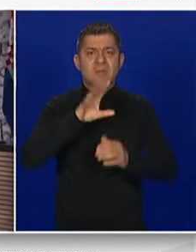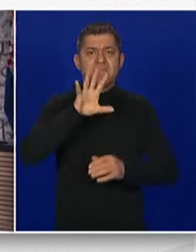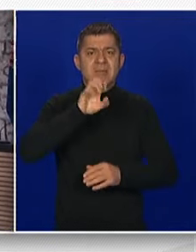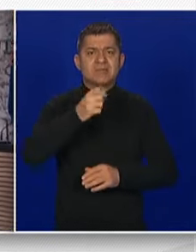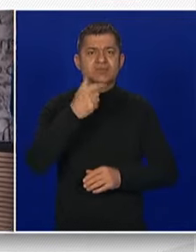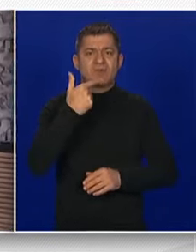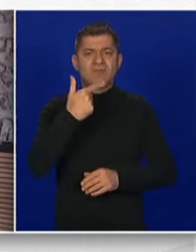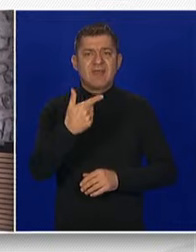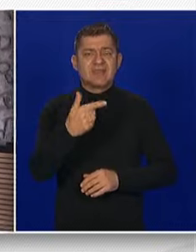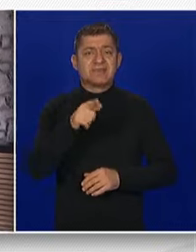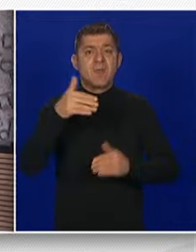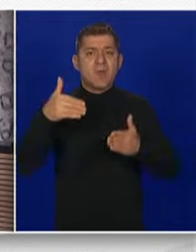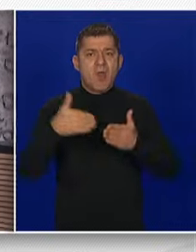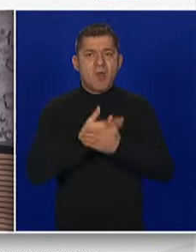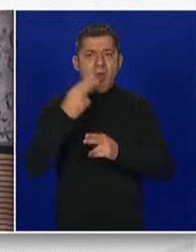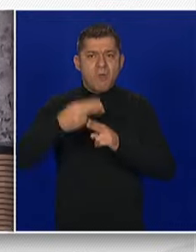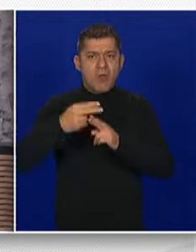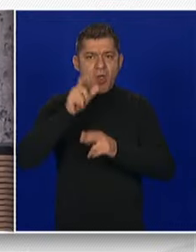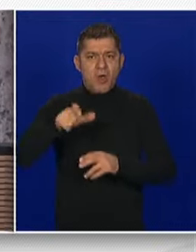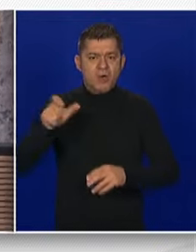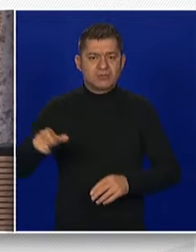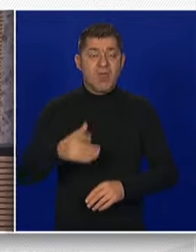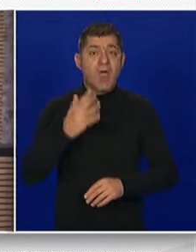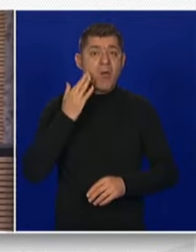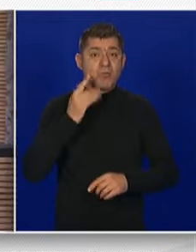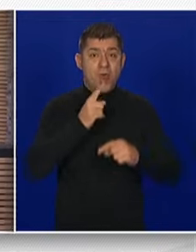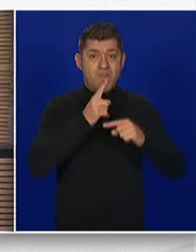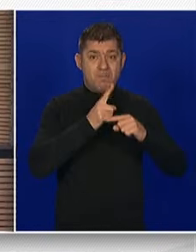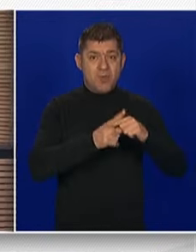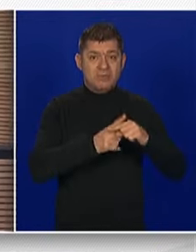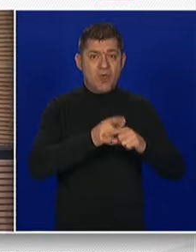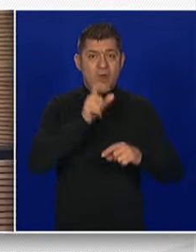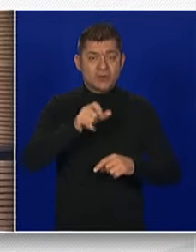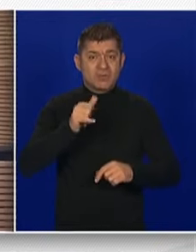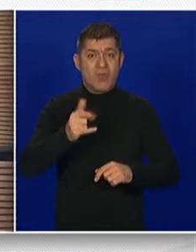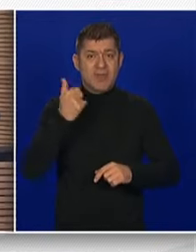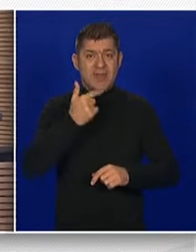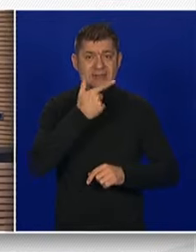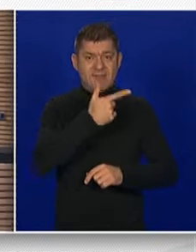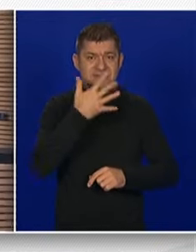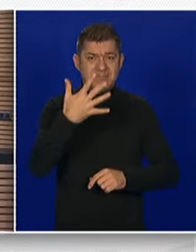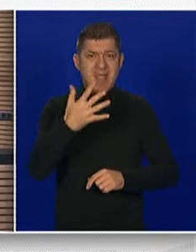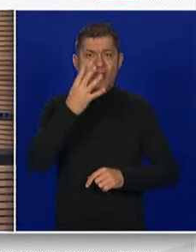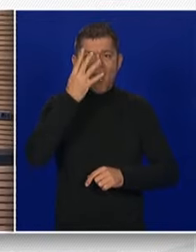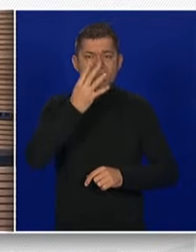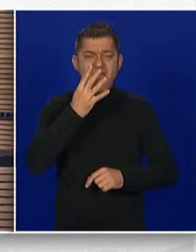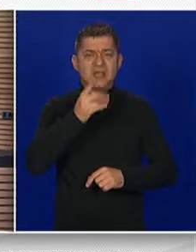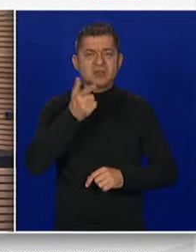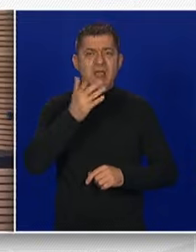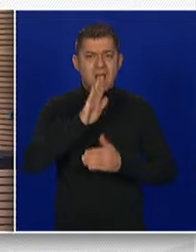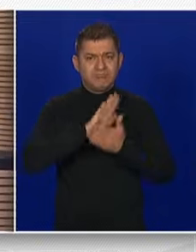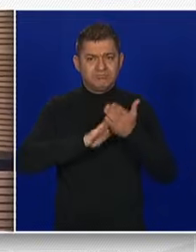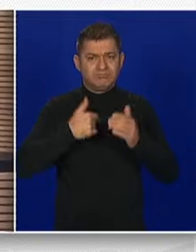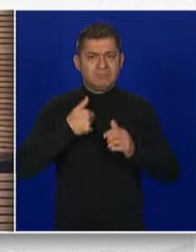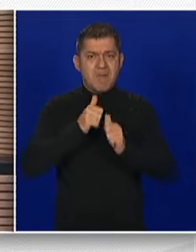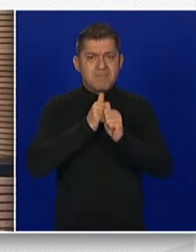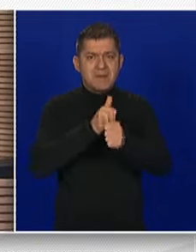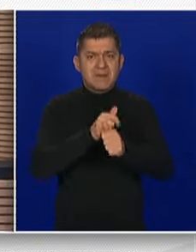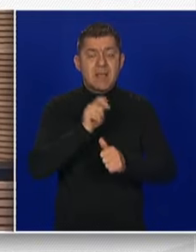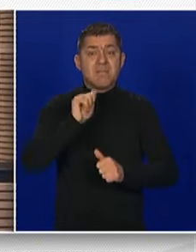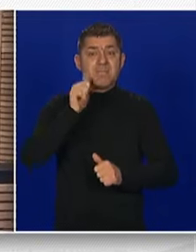4520 novih slučajeva. Broj pozitivnih osoba tako od 25. veljače kada se prati i kad je zabilježen